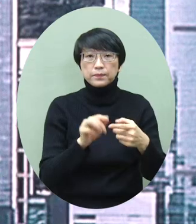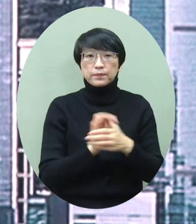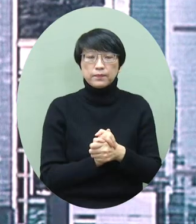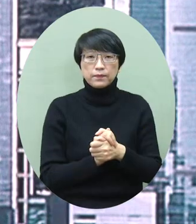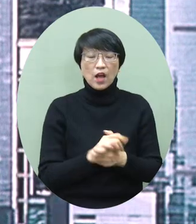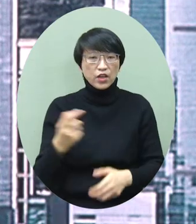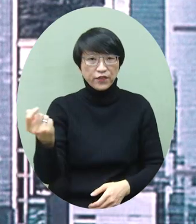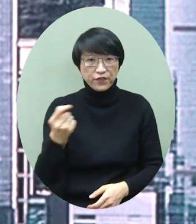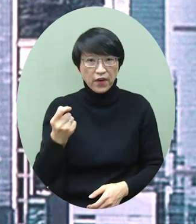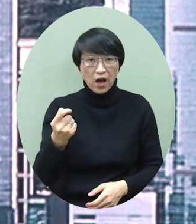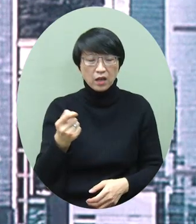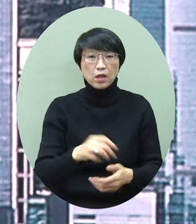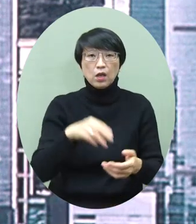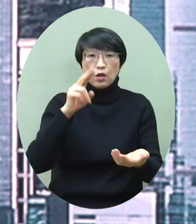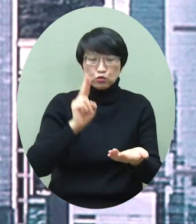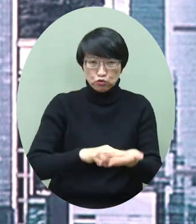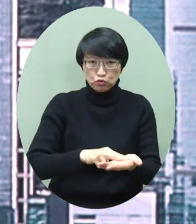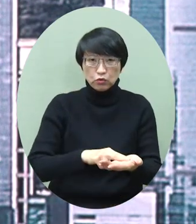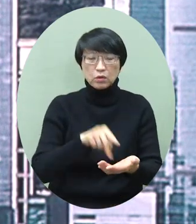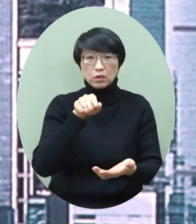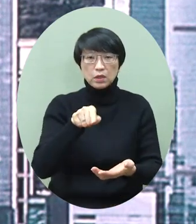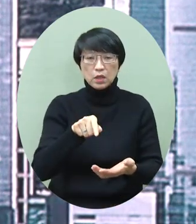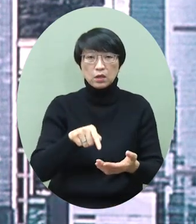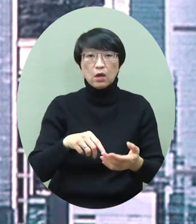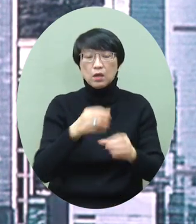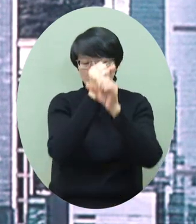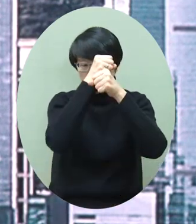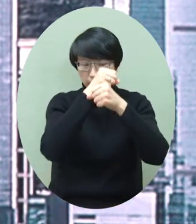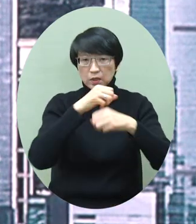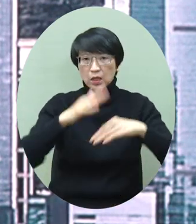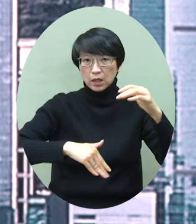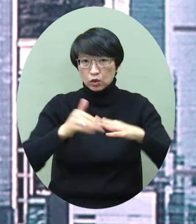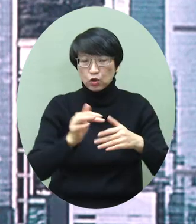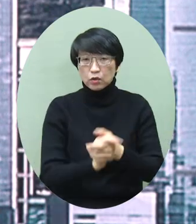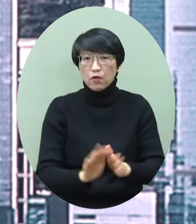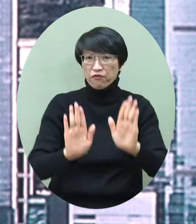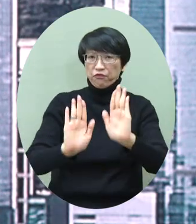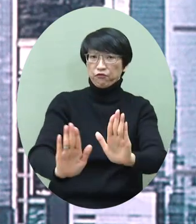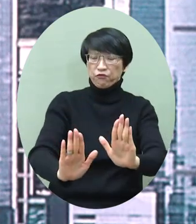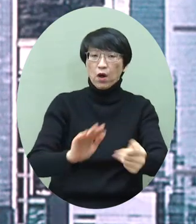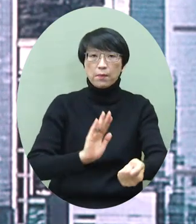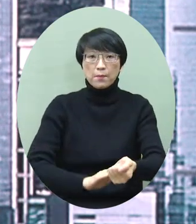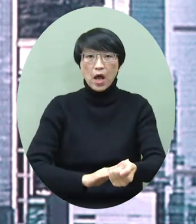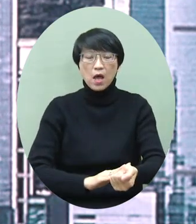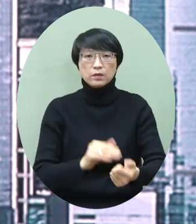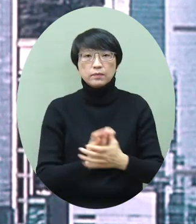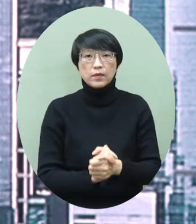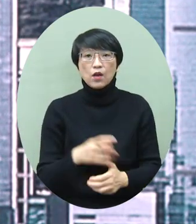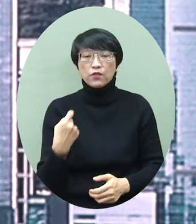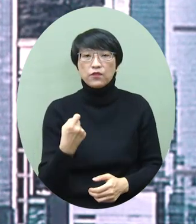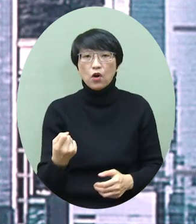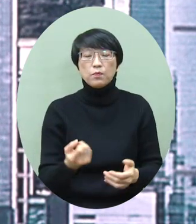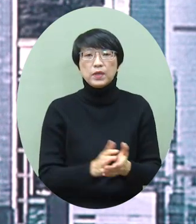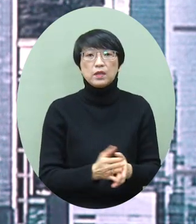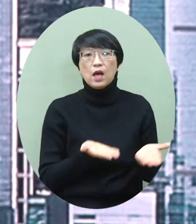一個快速而可靠嘅檢測技術，咁啊喺風險可控嘅前提之下咧，能夠可以盡量咧係便利旅客